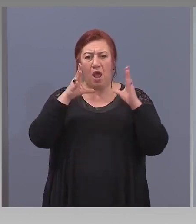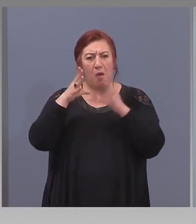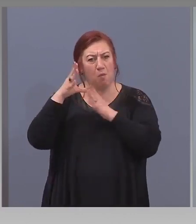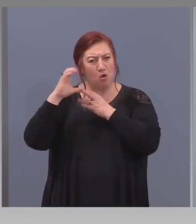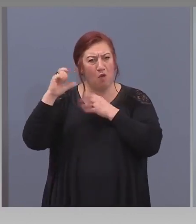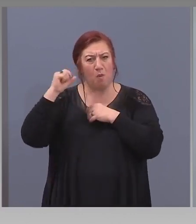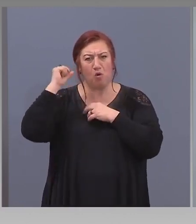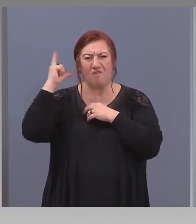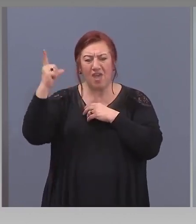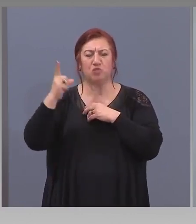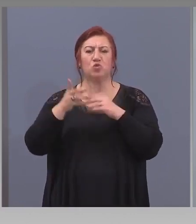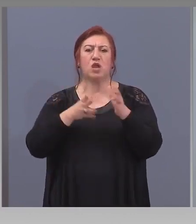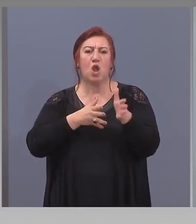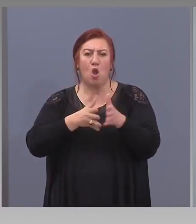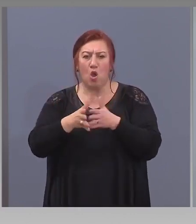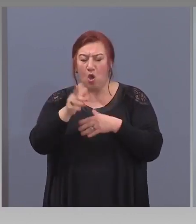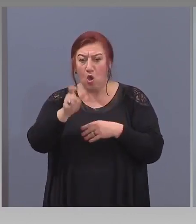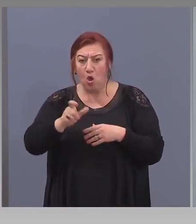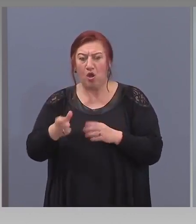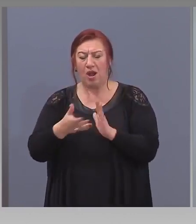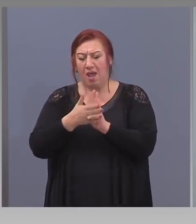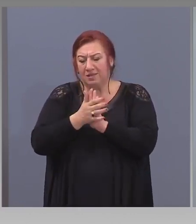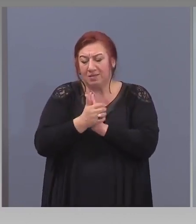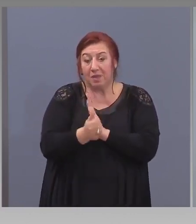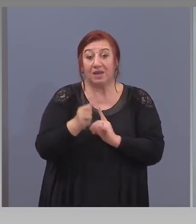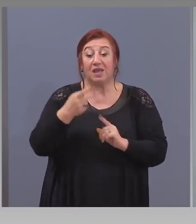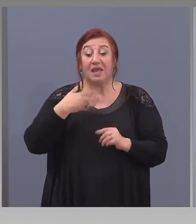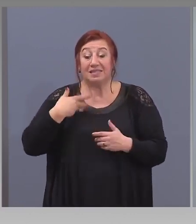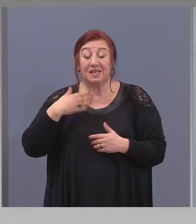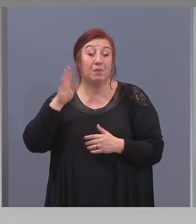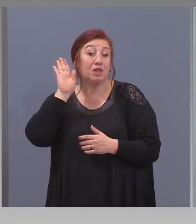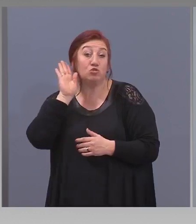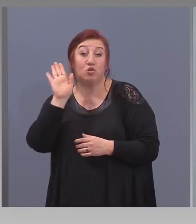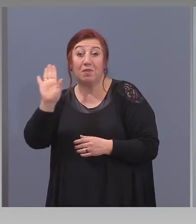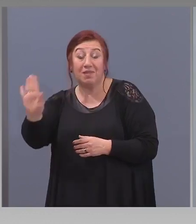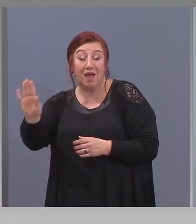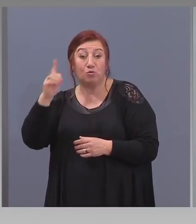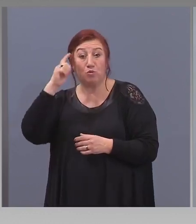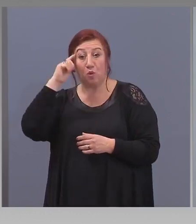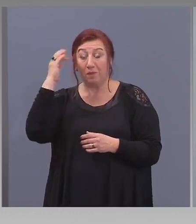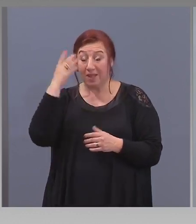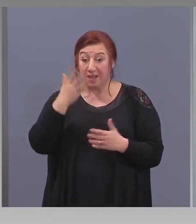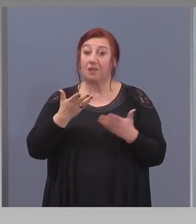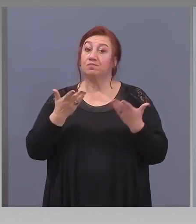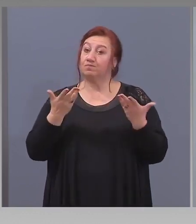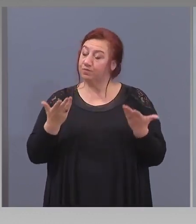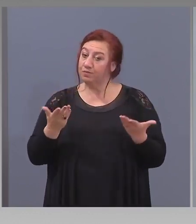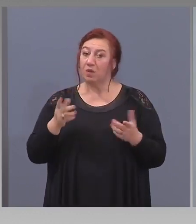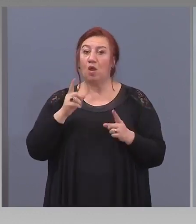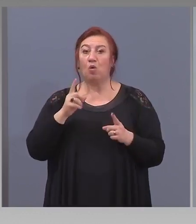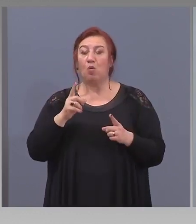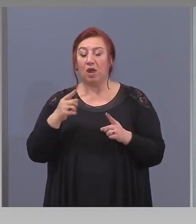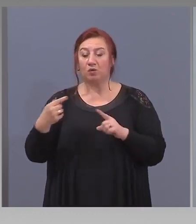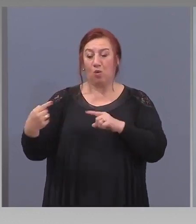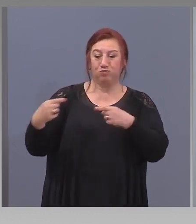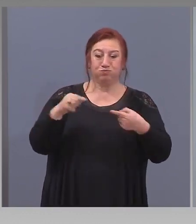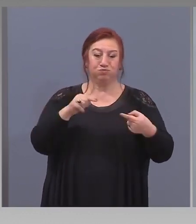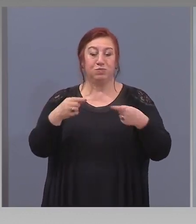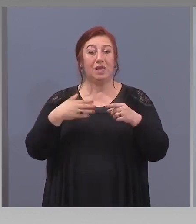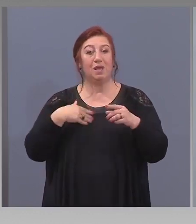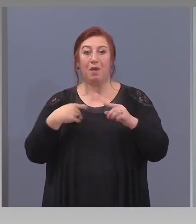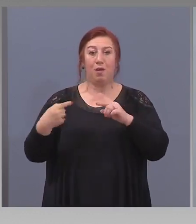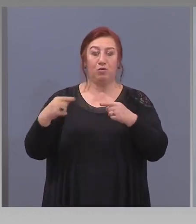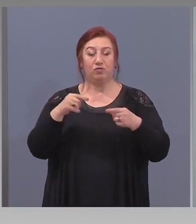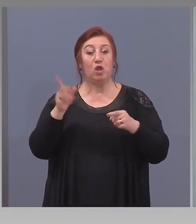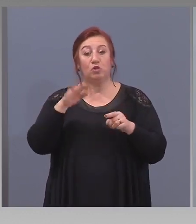са специалисти, да не чуеме тяхното мнение. И когато са противоречиви, тогава ще ги